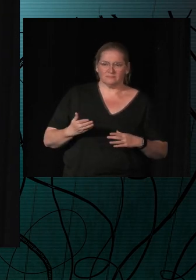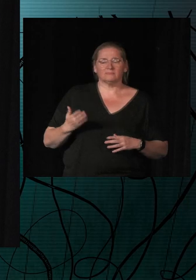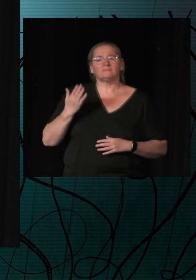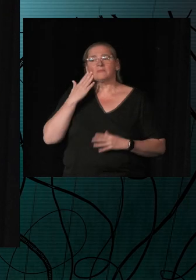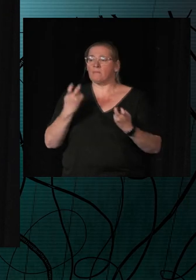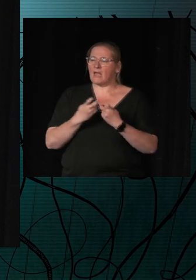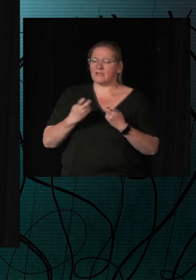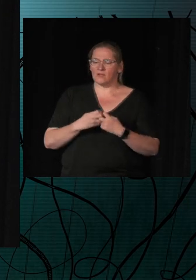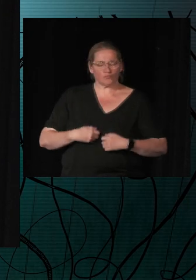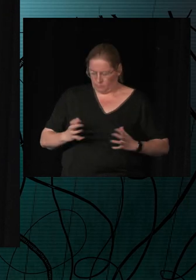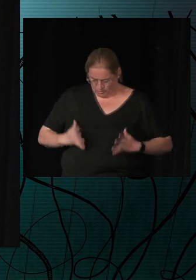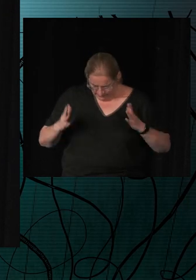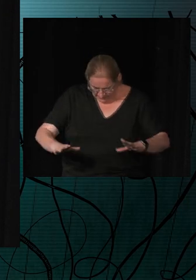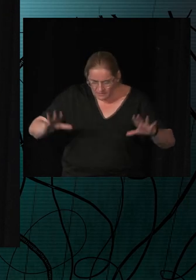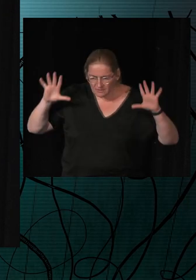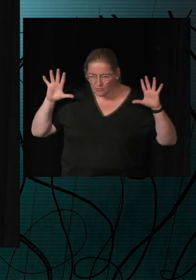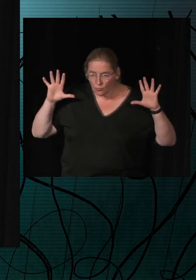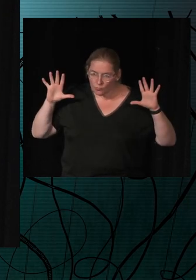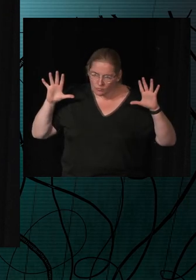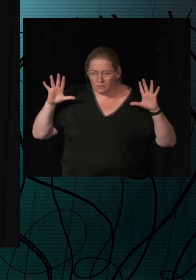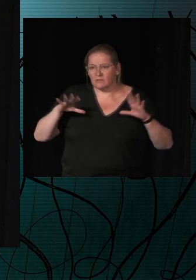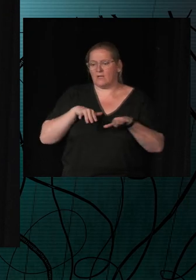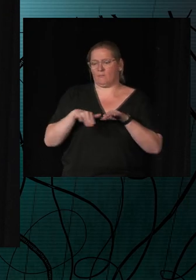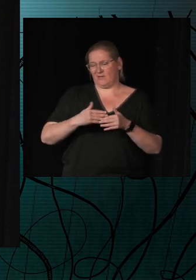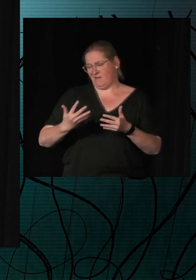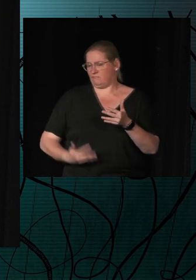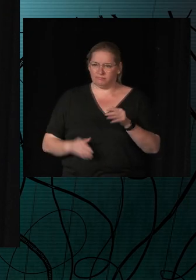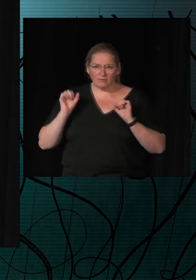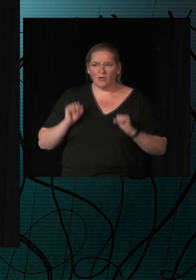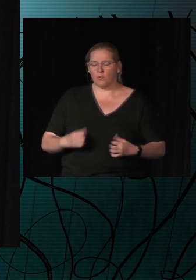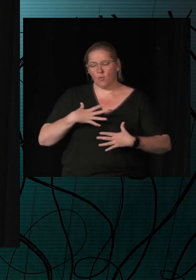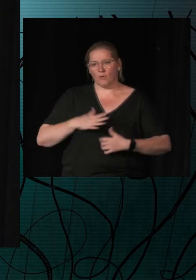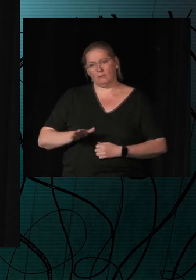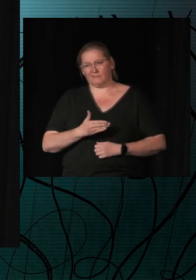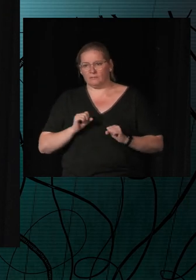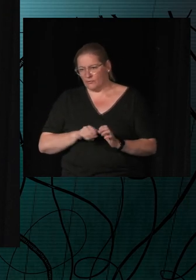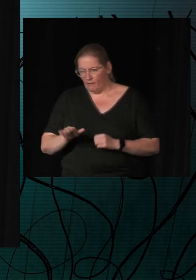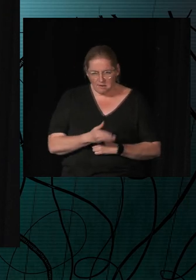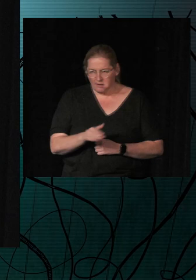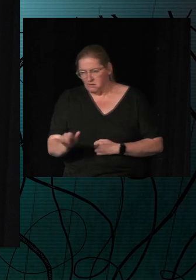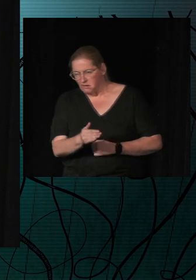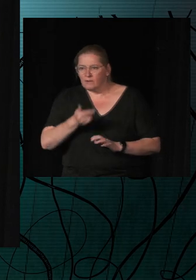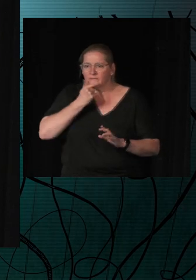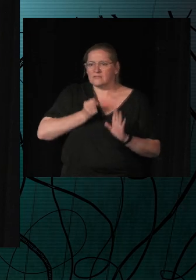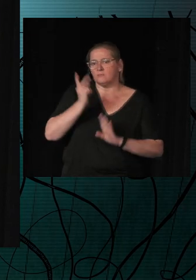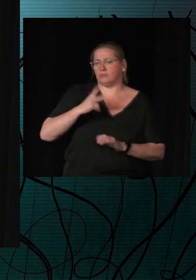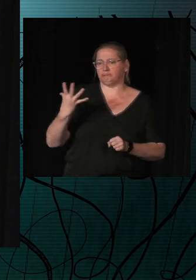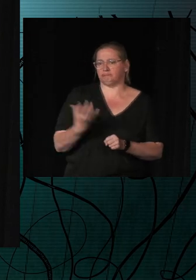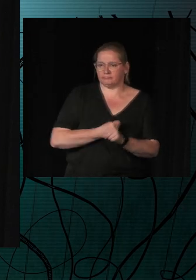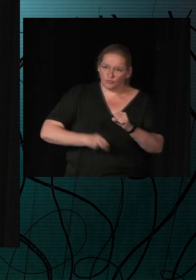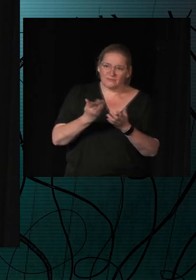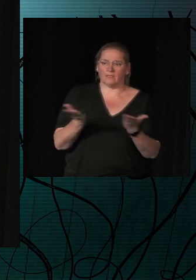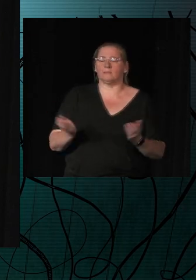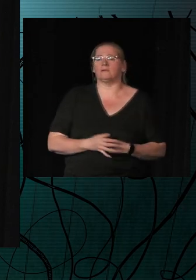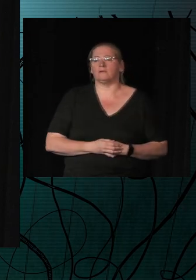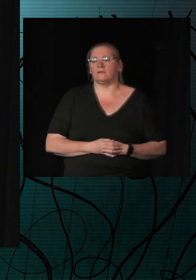qu'on se dit non je vais m'impliquer on se rend compte qu'en fait il y a énormément de moyens de contourner cette difficulté pour les choses beaucoup plus faciles d'accès et beaucoup plus simples et